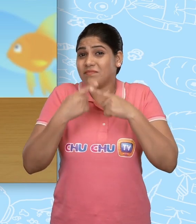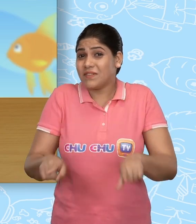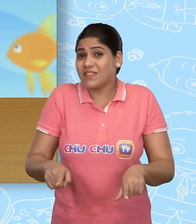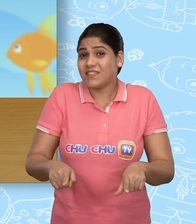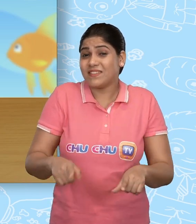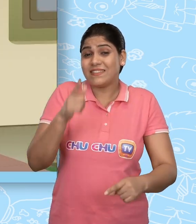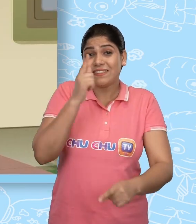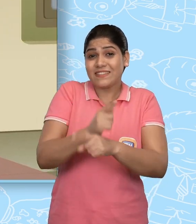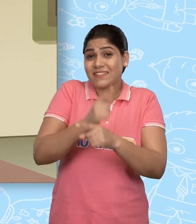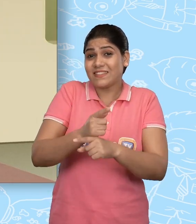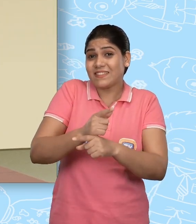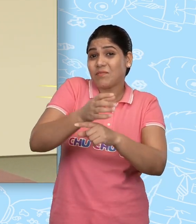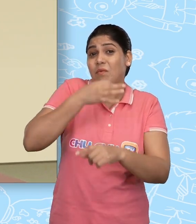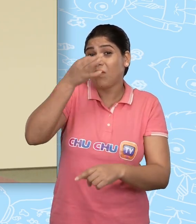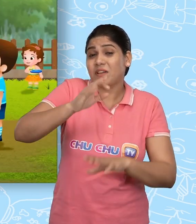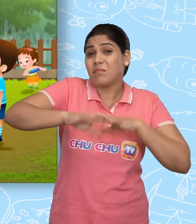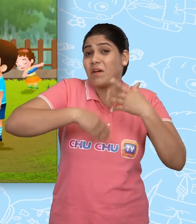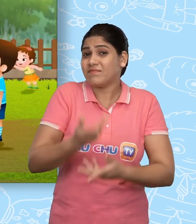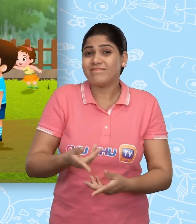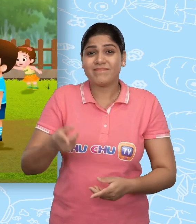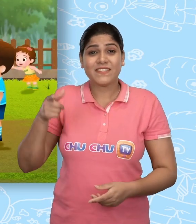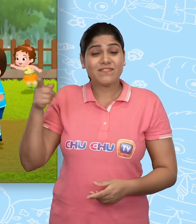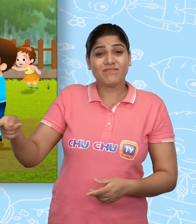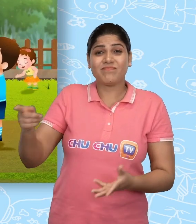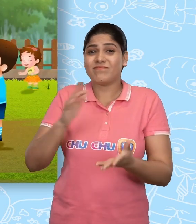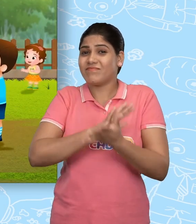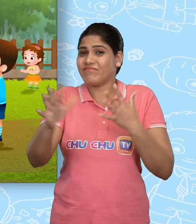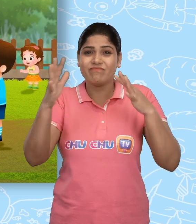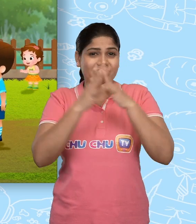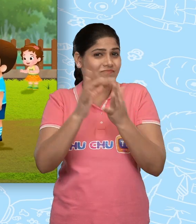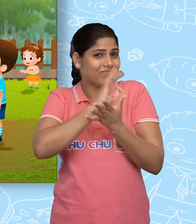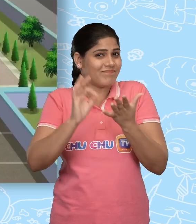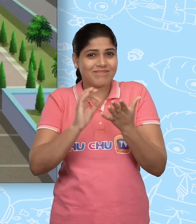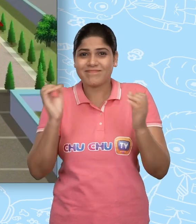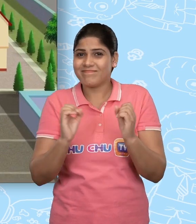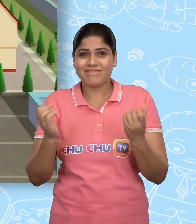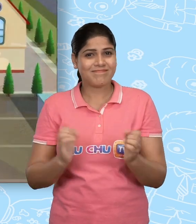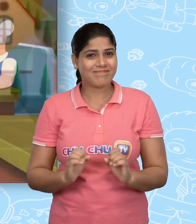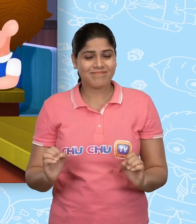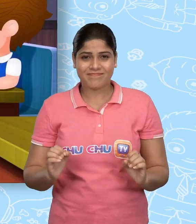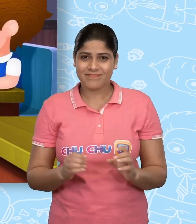पर मिस डोरोथी के याद दिलाने के बावजूद चीका ने उस दिन अपना होमवर्क नहीं किया।